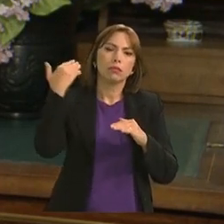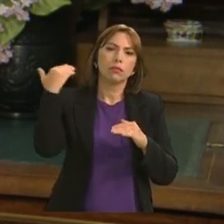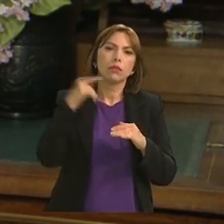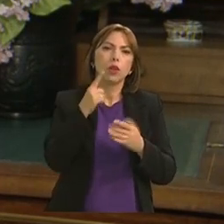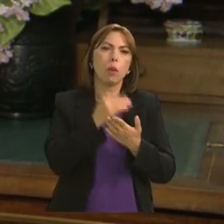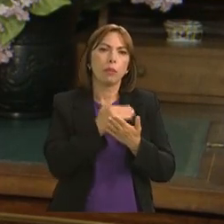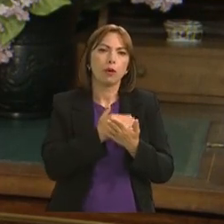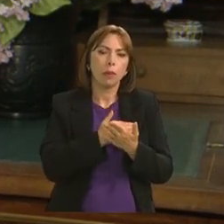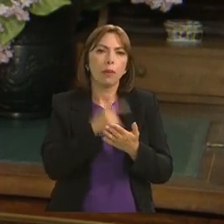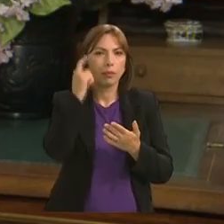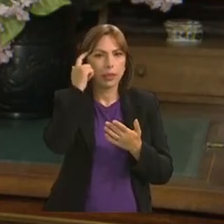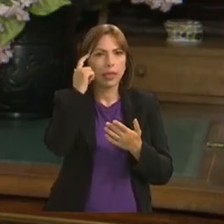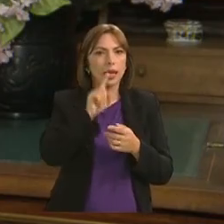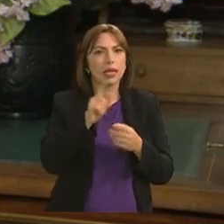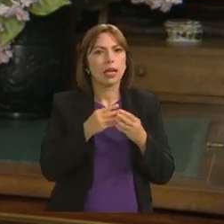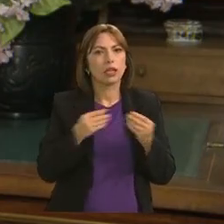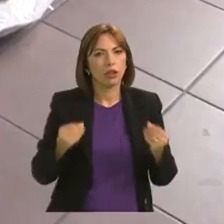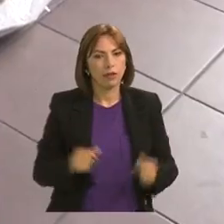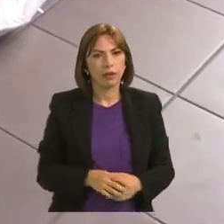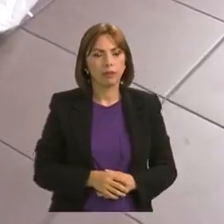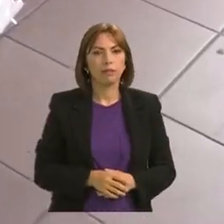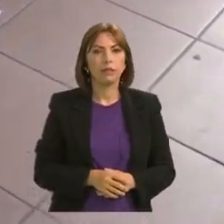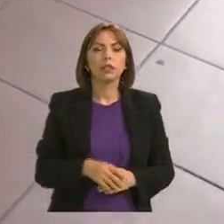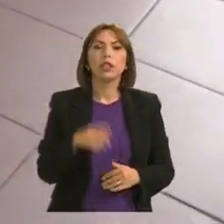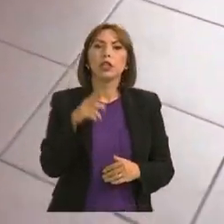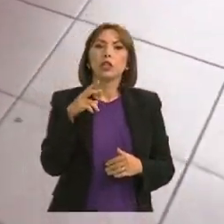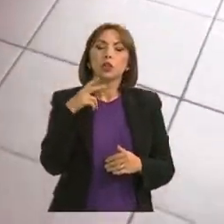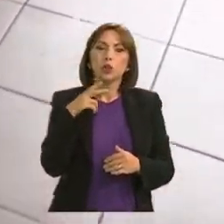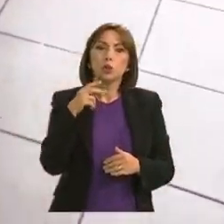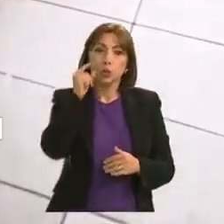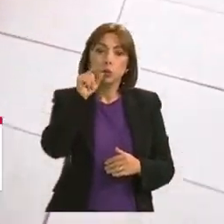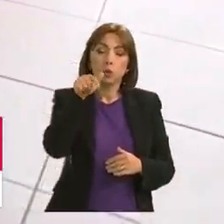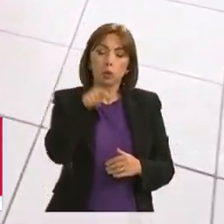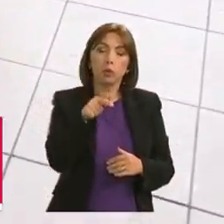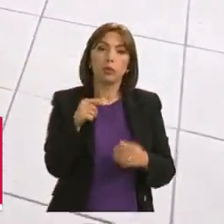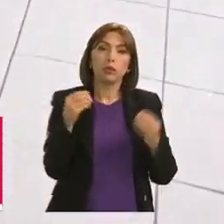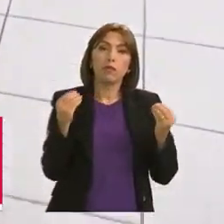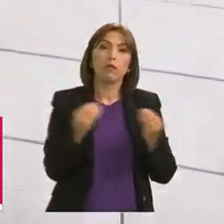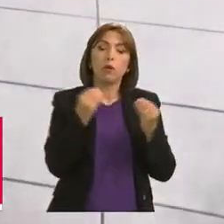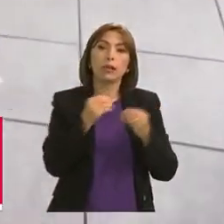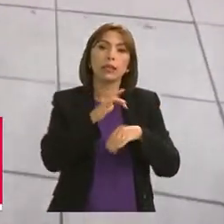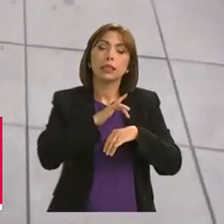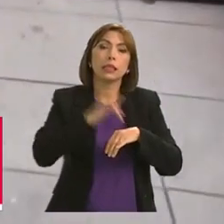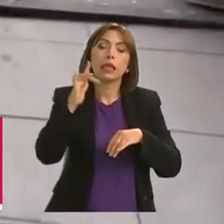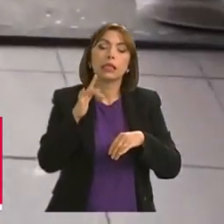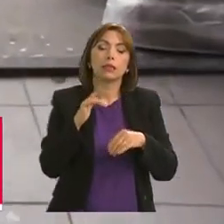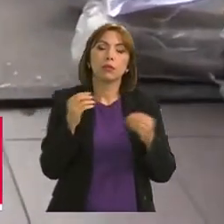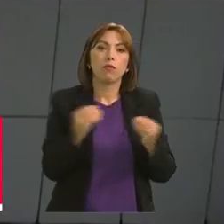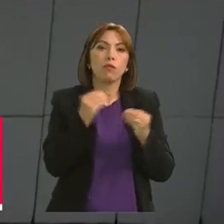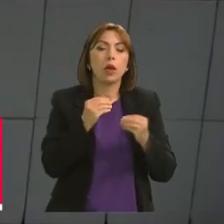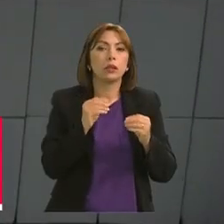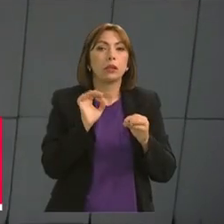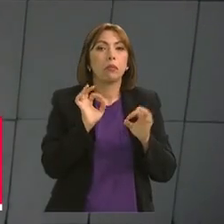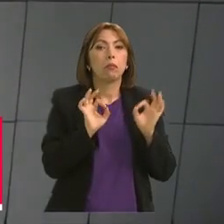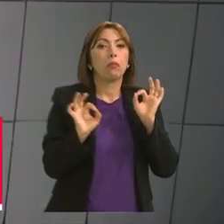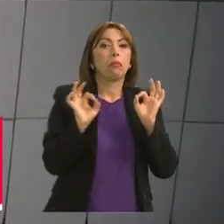o problemă psihică nerezolvată. Sunt oameni deci ăștia foarte, foarte sensibili, foarte delicați